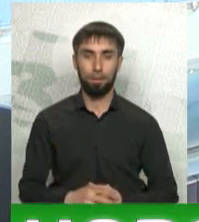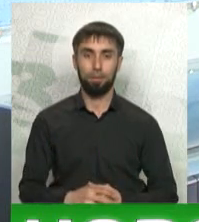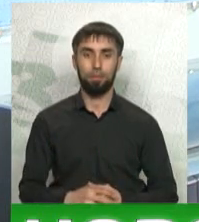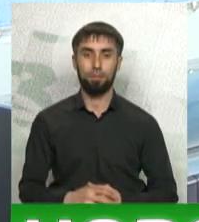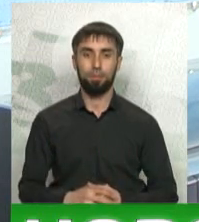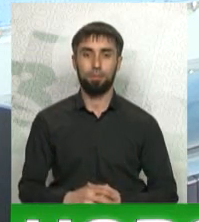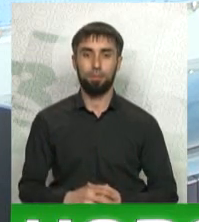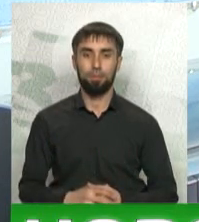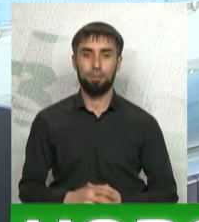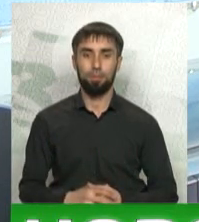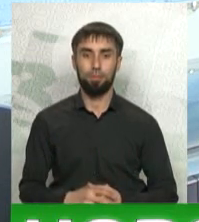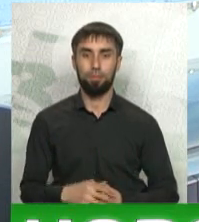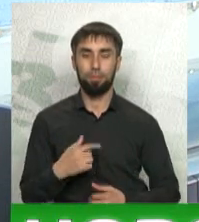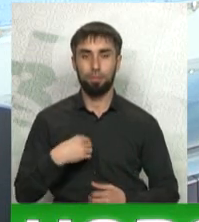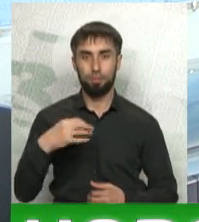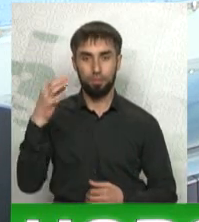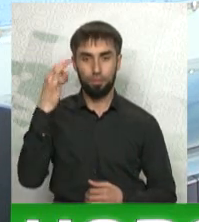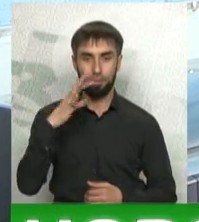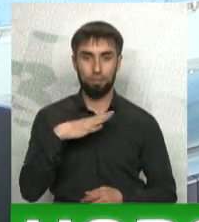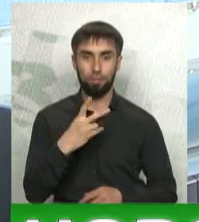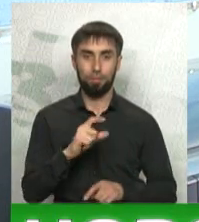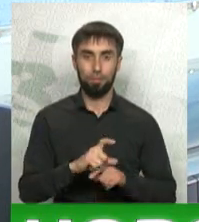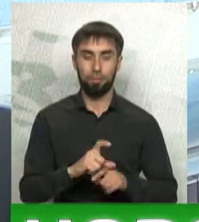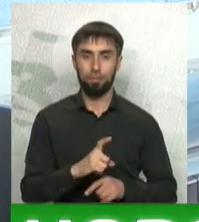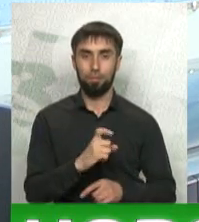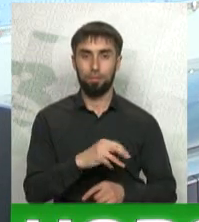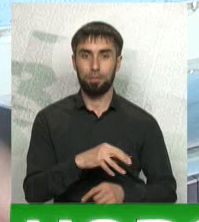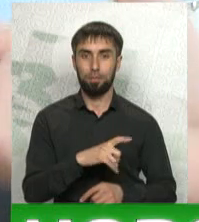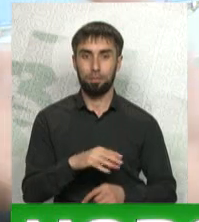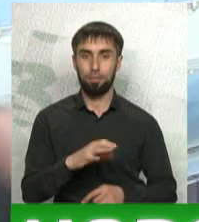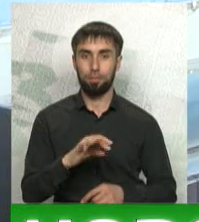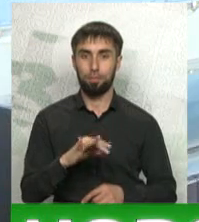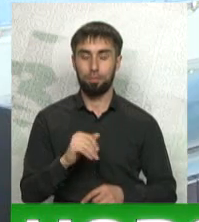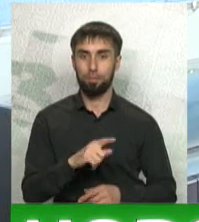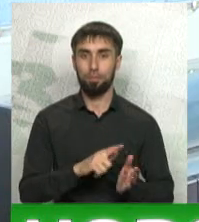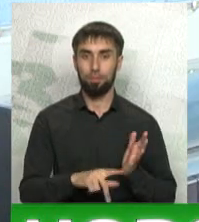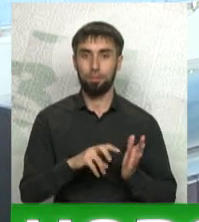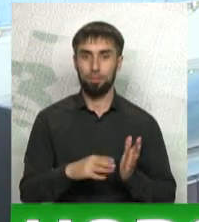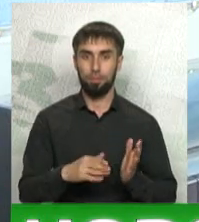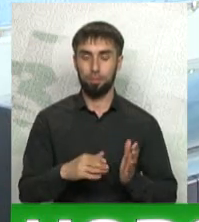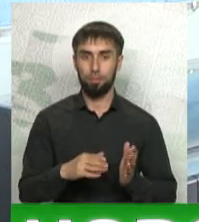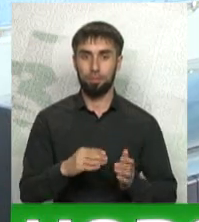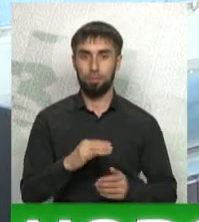до глухой шум и вот на словах ханзо то с него она уже 70